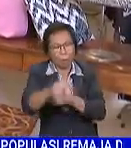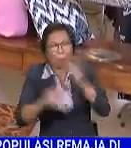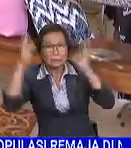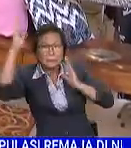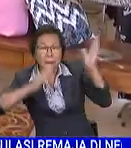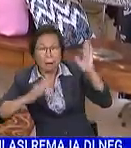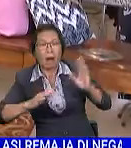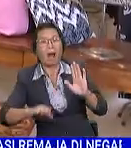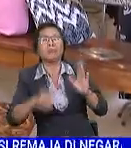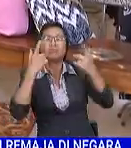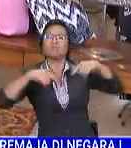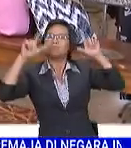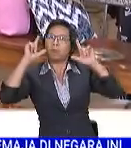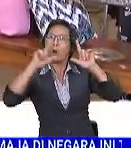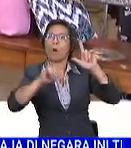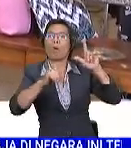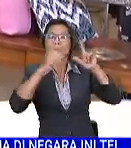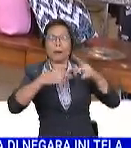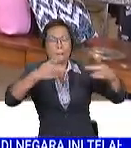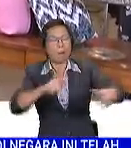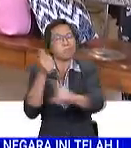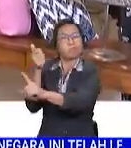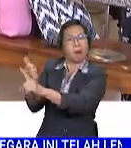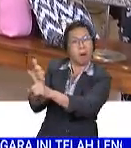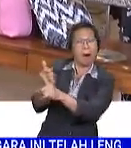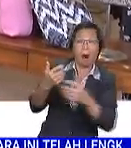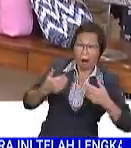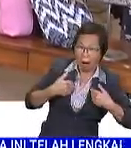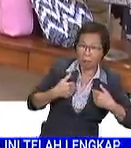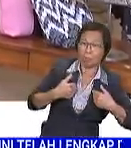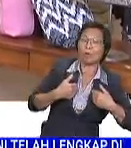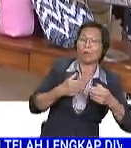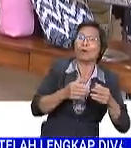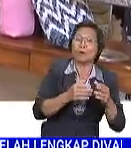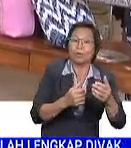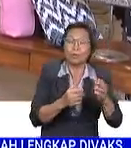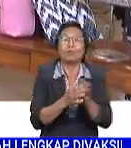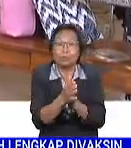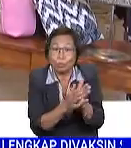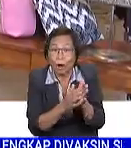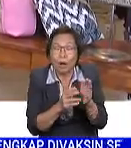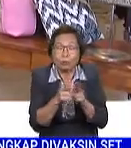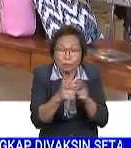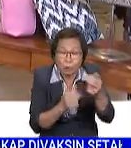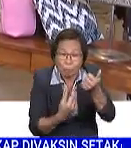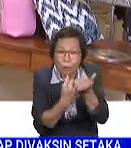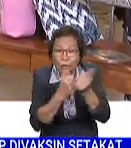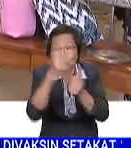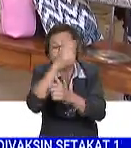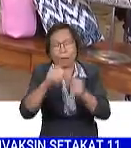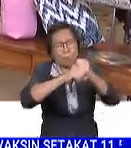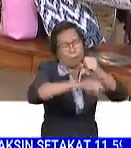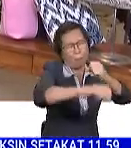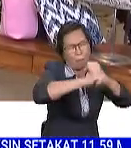yang memiliki jenama dan pasaran tersendiri. Ia antara lain adalah usaha menyokong kerajaan dalam membantu mempromosikan lagi